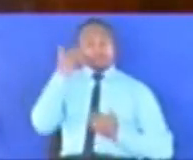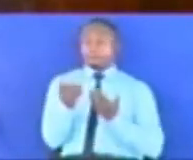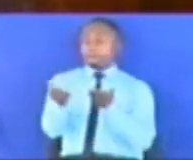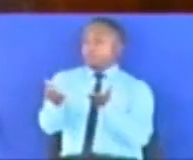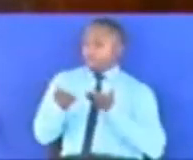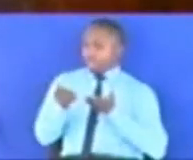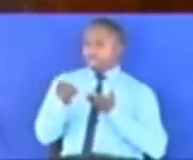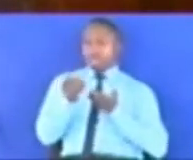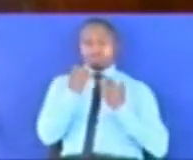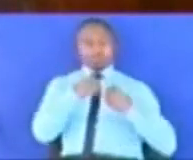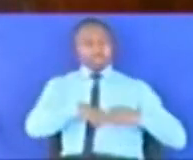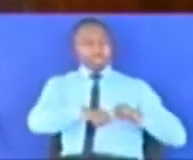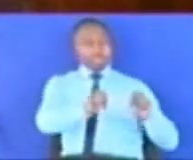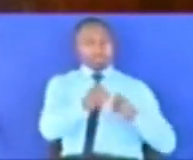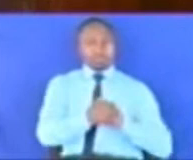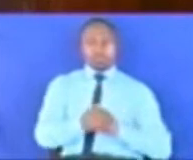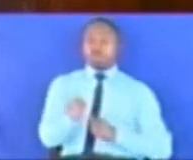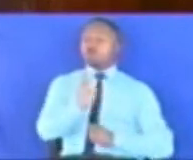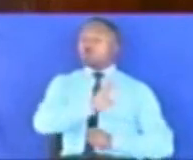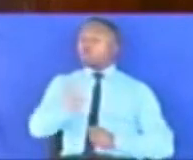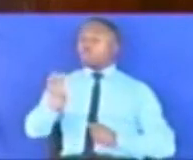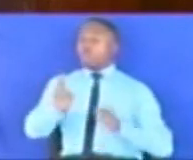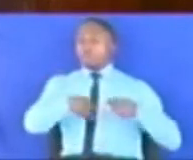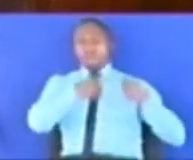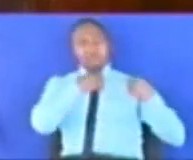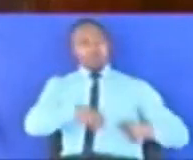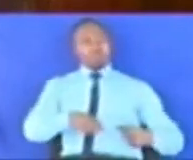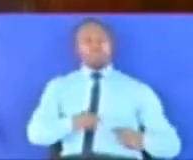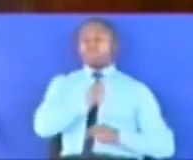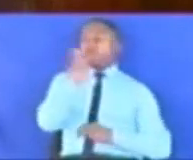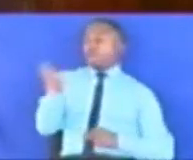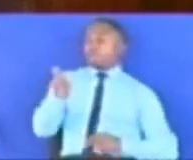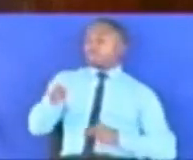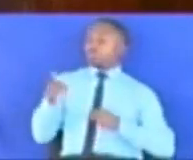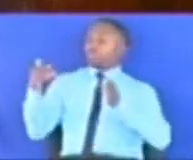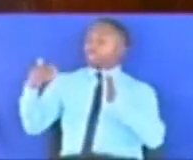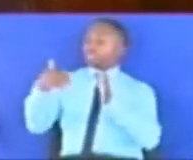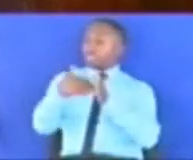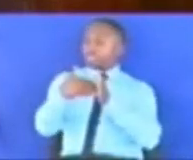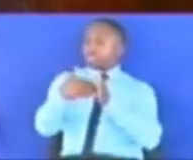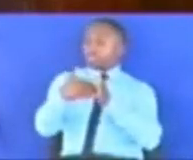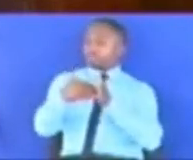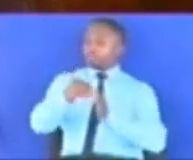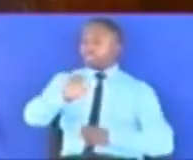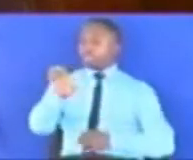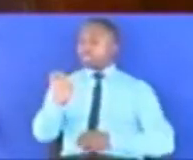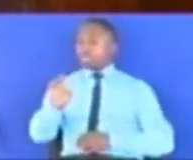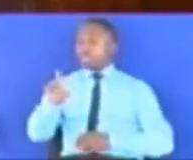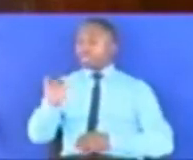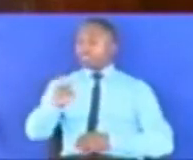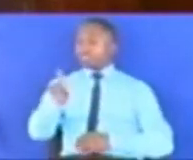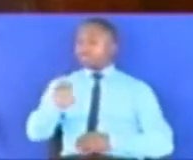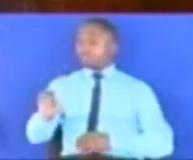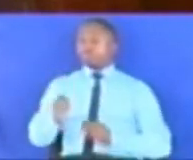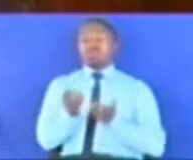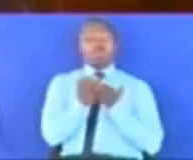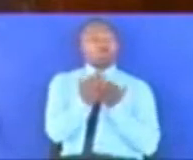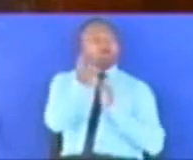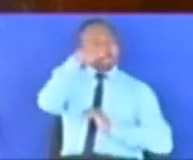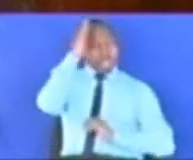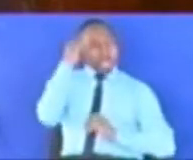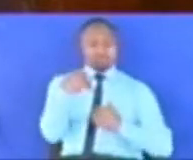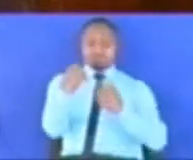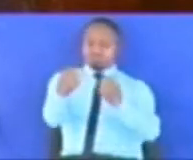na muufanyie kazi. Wilaya ya Bagamoyo, halmashauri ya Chalinze, tunashukuru sana serikali imetupatia gari la wagonjwa, ambulance.